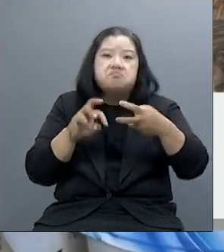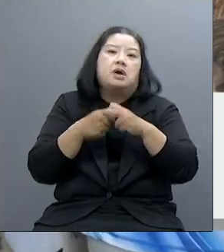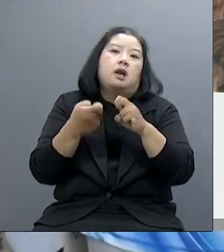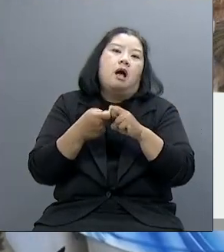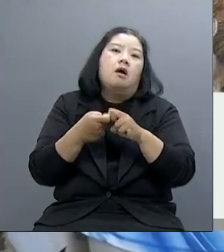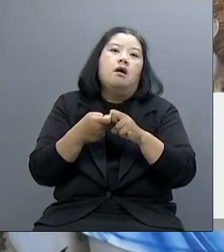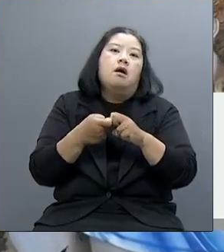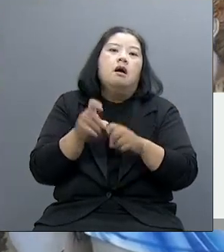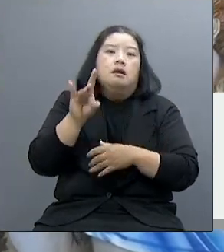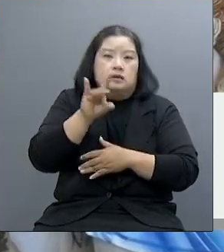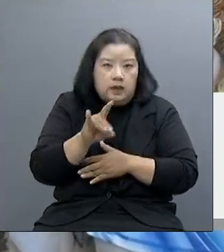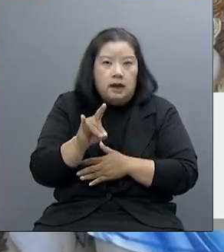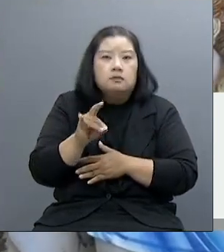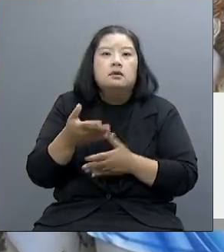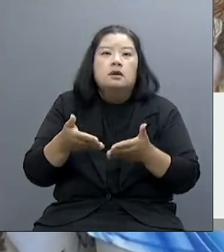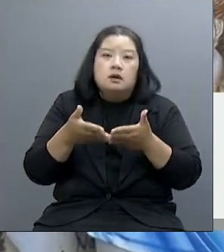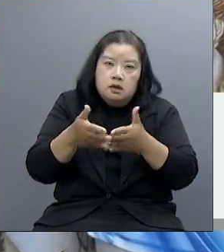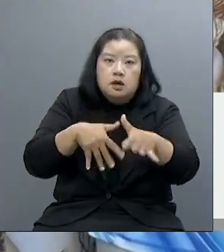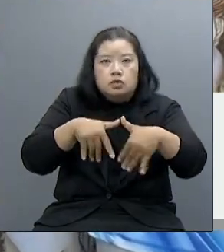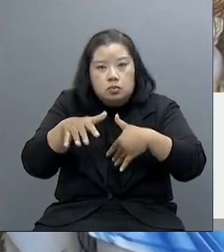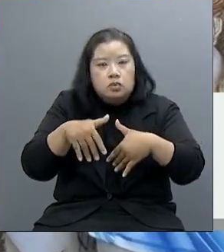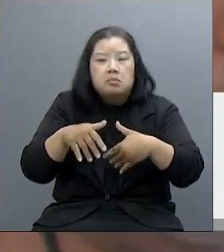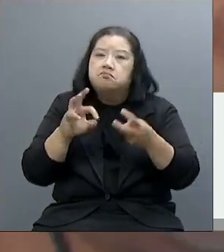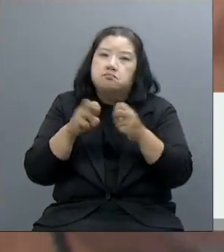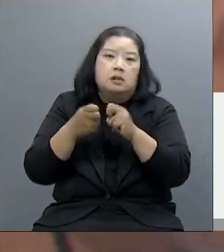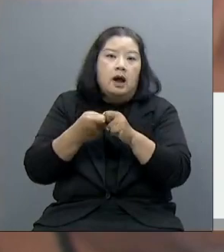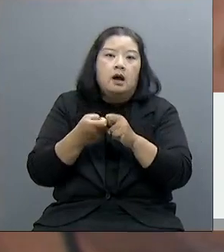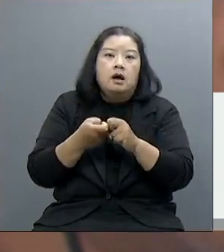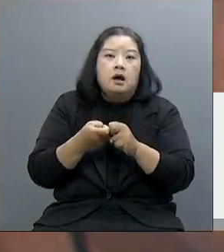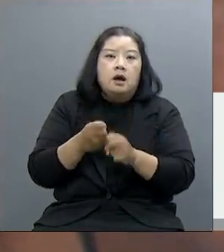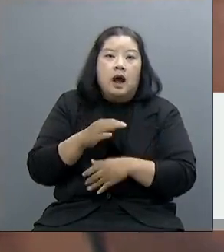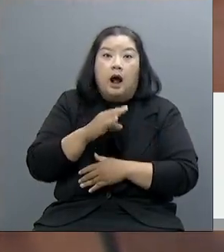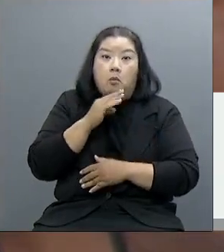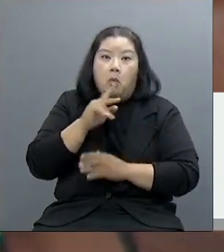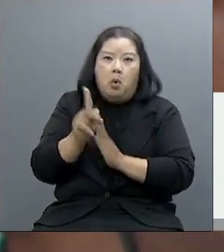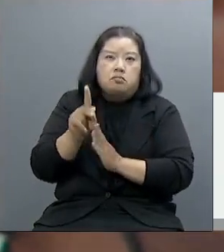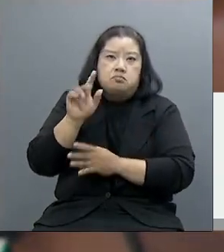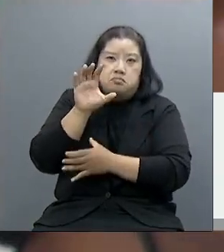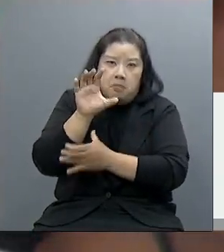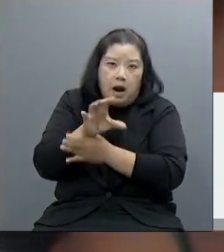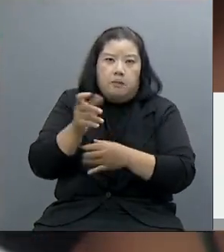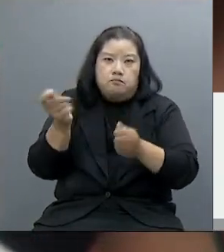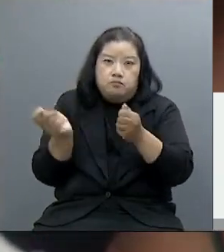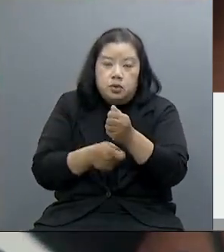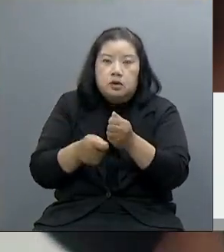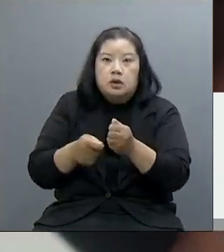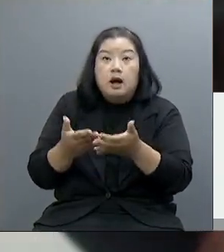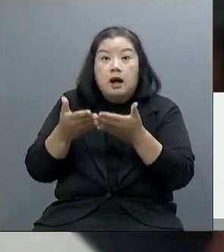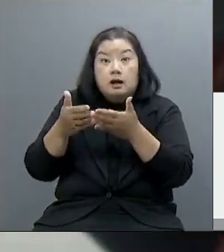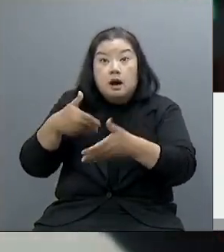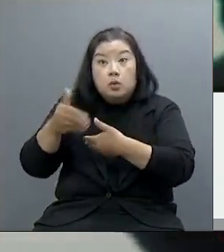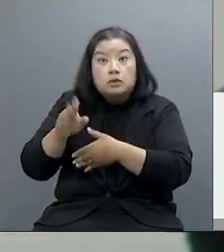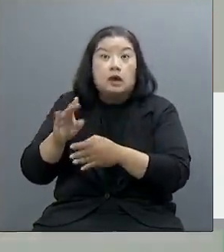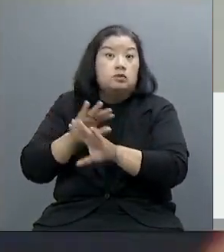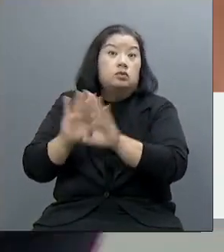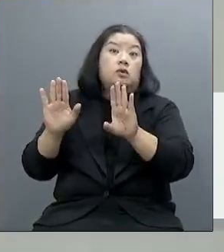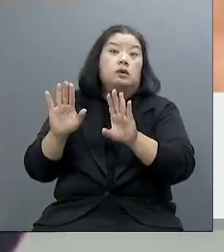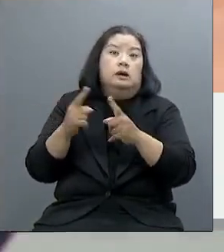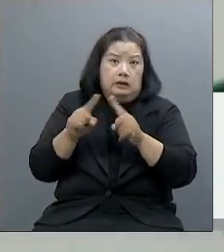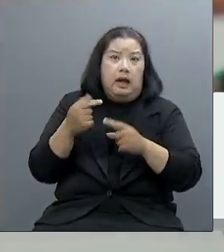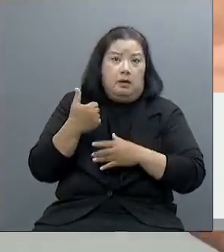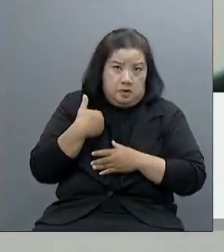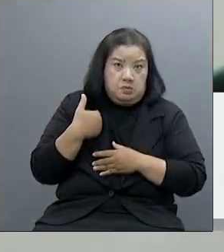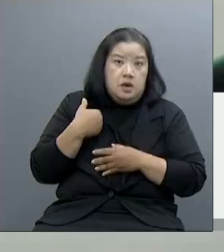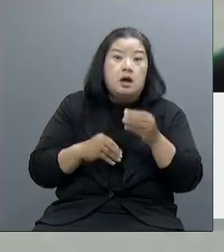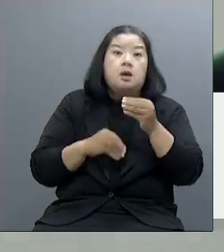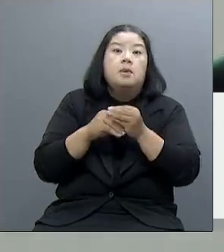กระทบต่ออาชีพของประมงพื้นบ้านมาตรการที่เข้มงวดกับเรือประมงพาณิชย์ถูกยกเลิกทั้งหมดและในบางมาตราอย่างมาต